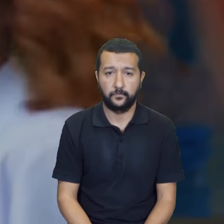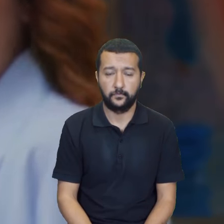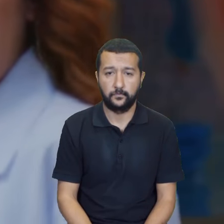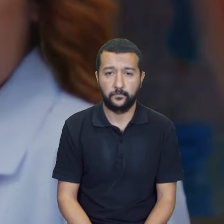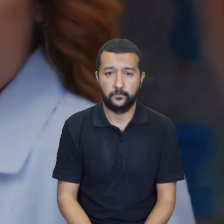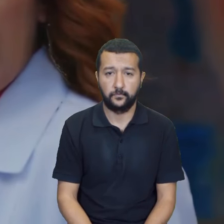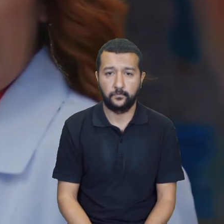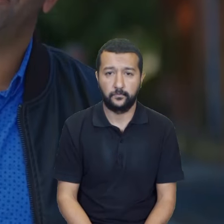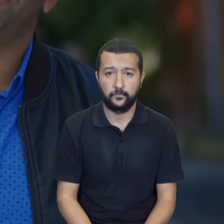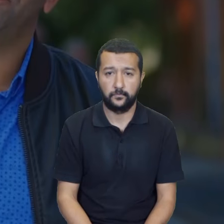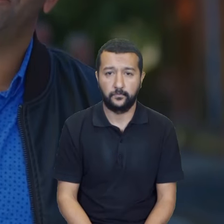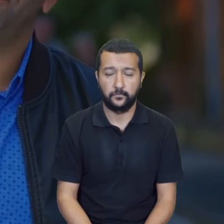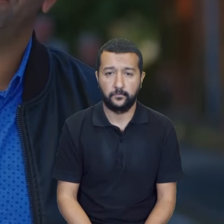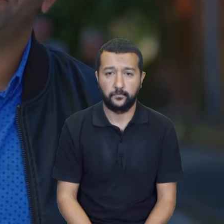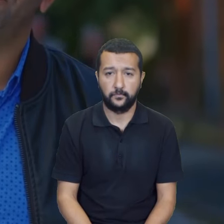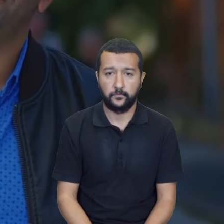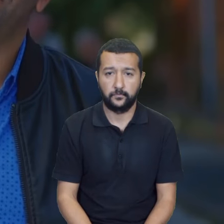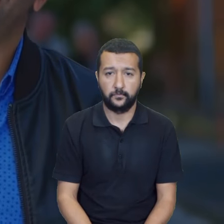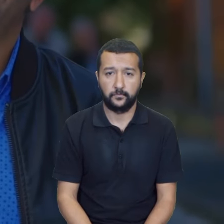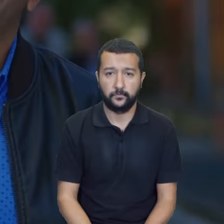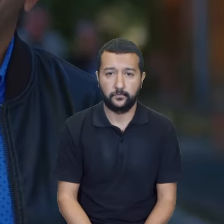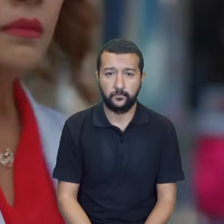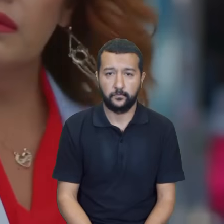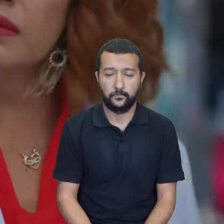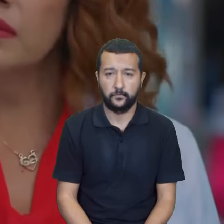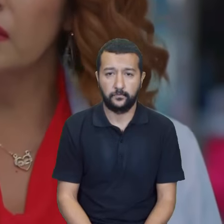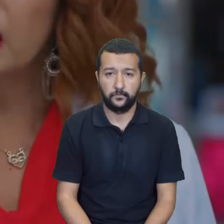Ayşen bir Şener'e, bir İlyas'a baktı.